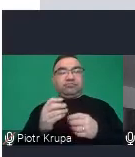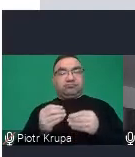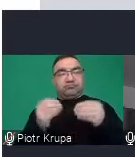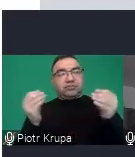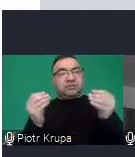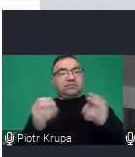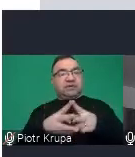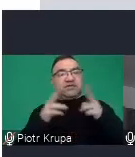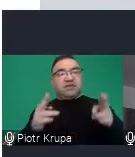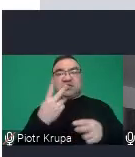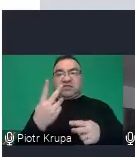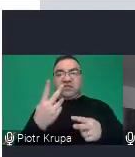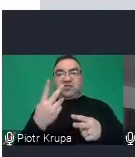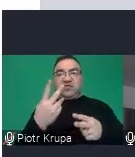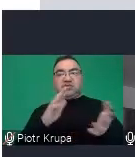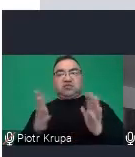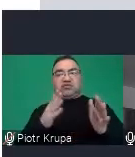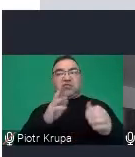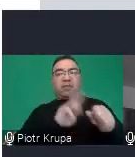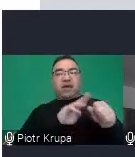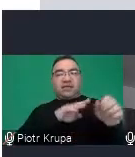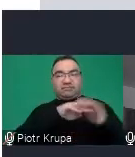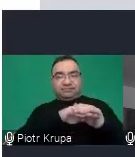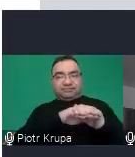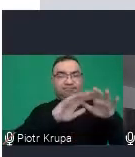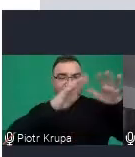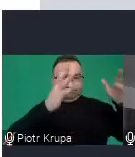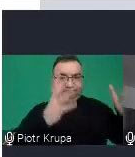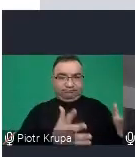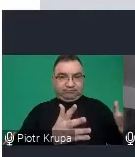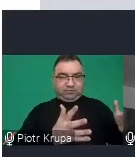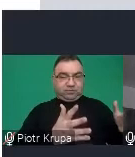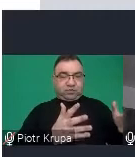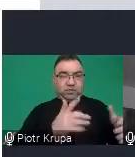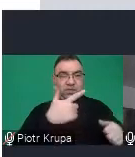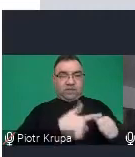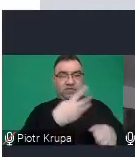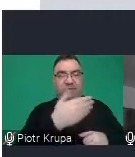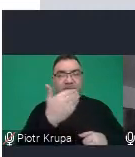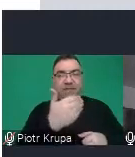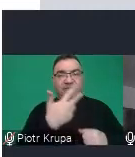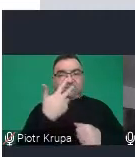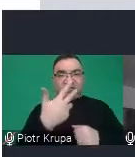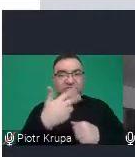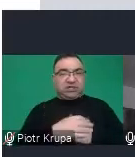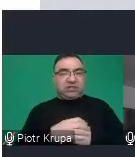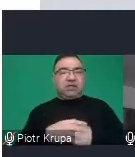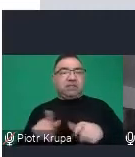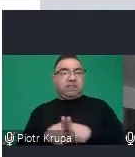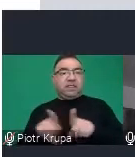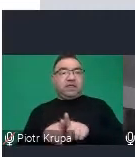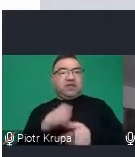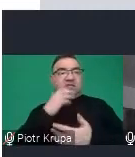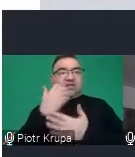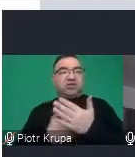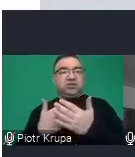w zakresie dwóch form magazynowania ciepła: w zbiornikach akumulacyjnych o pojemności 24 metrów sześciennych, jak również przy